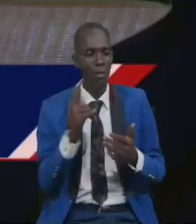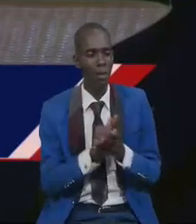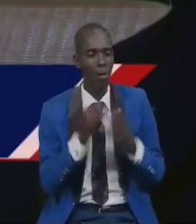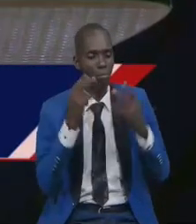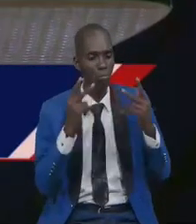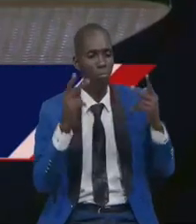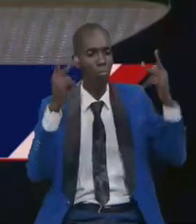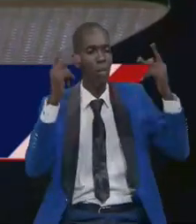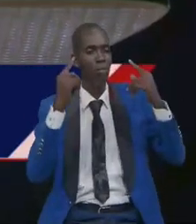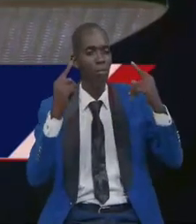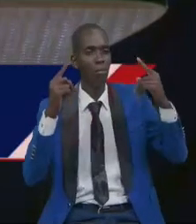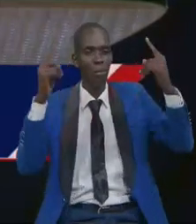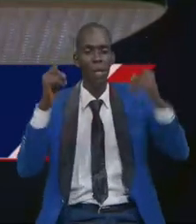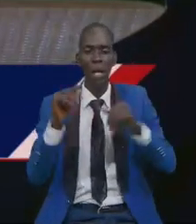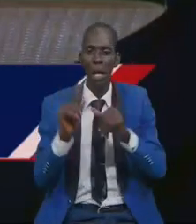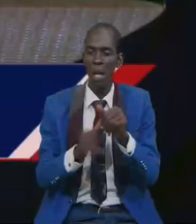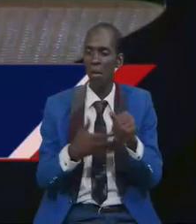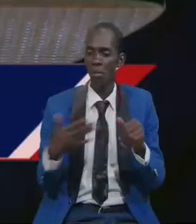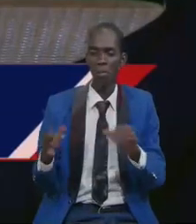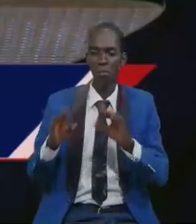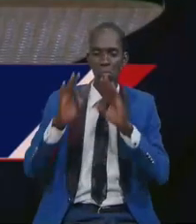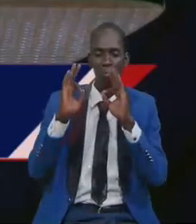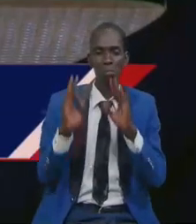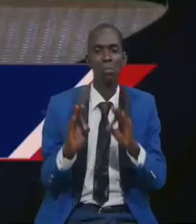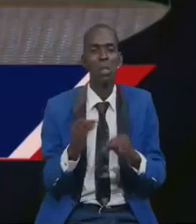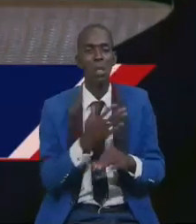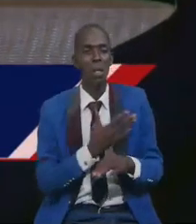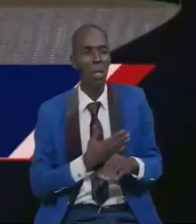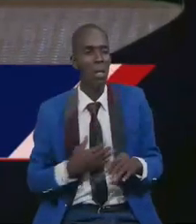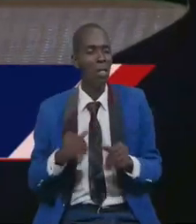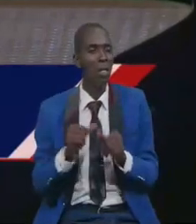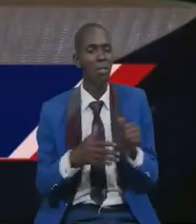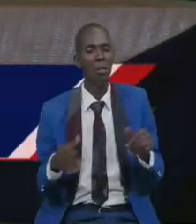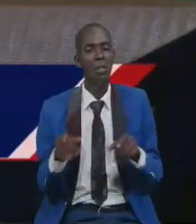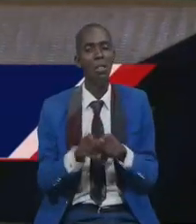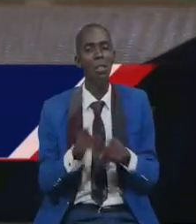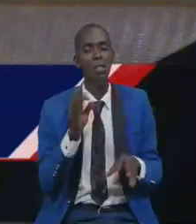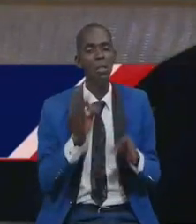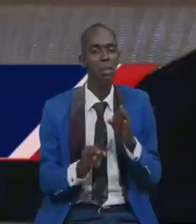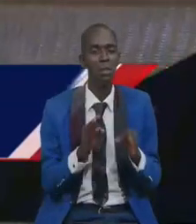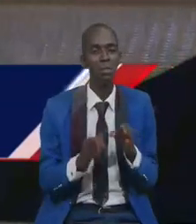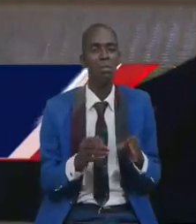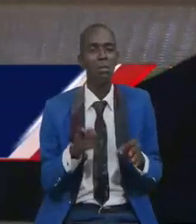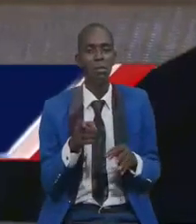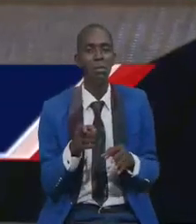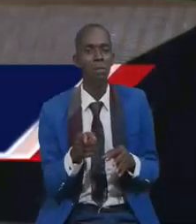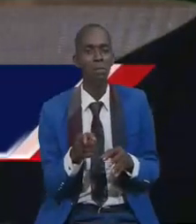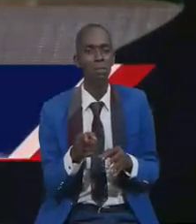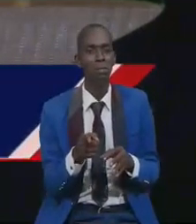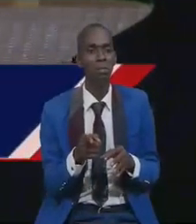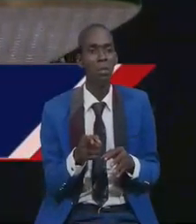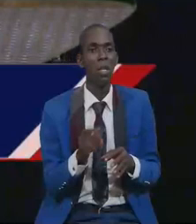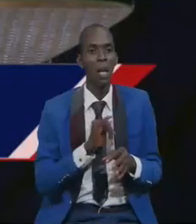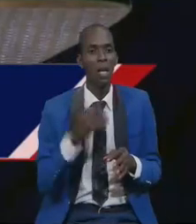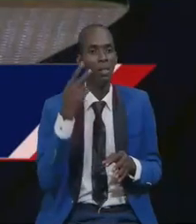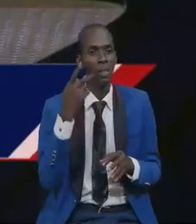ce qui est en lui en train de le pomper, J'ai vu ça avant. J'ai vu les méchants, le méchant dans toute sa